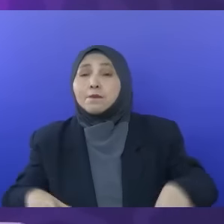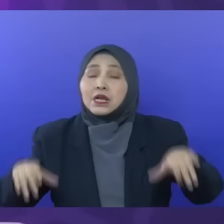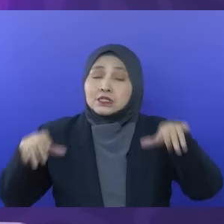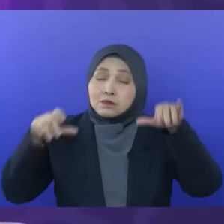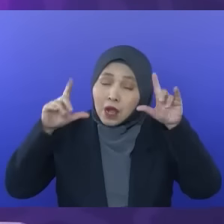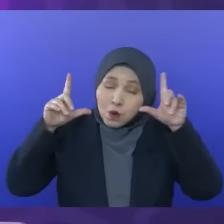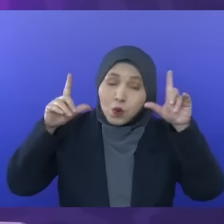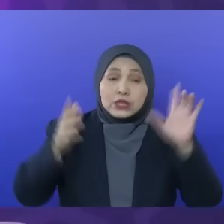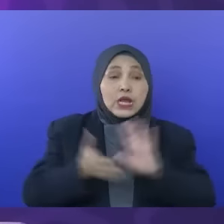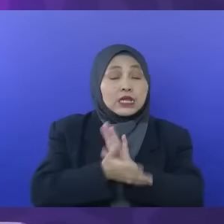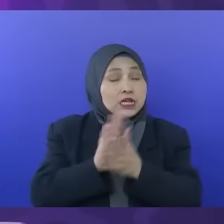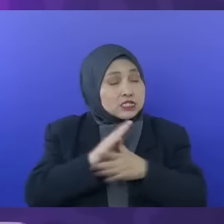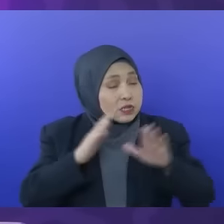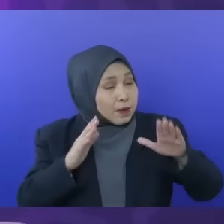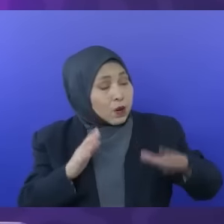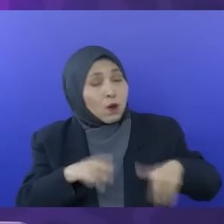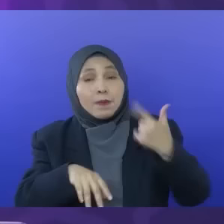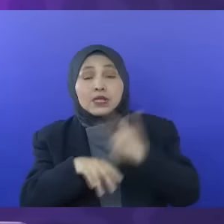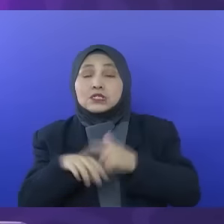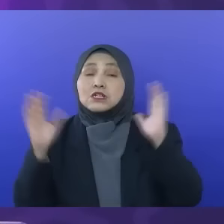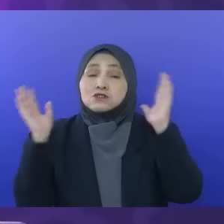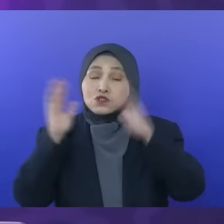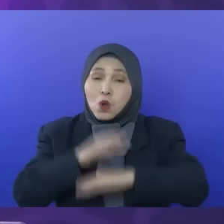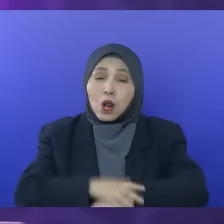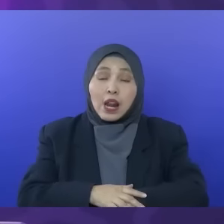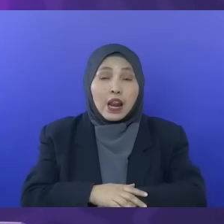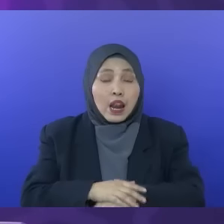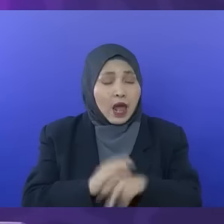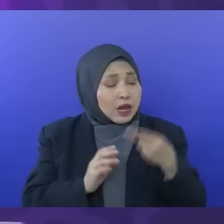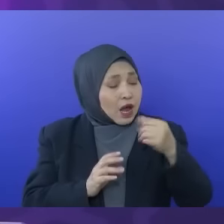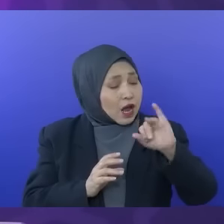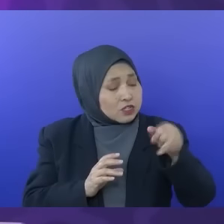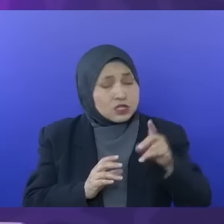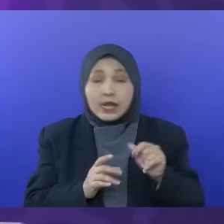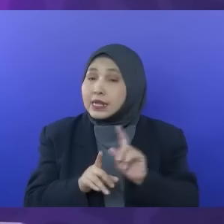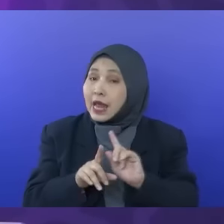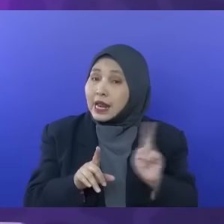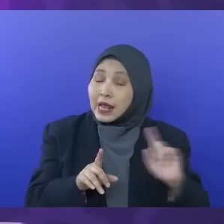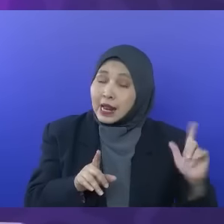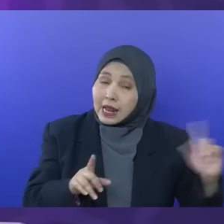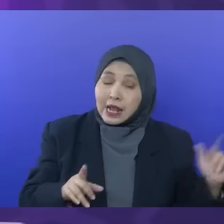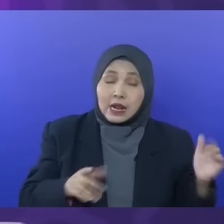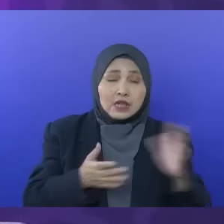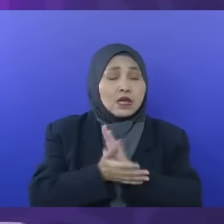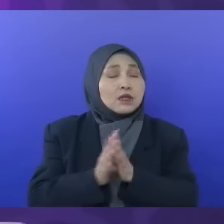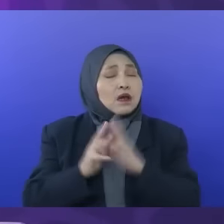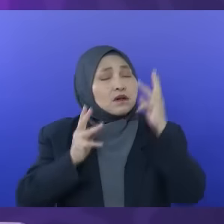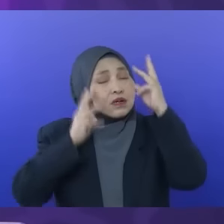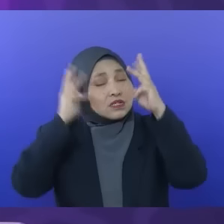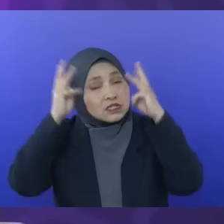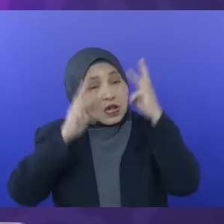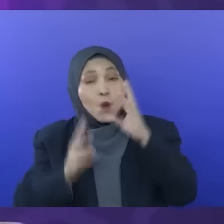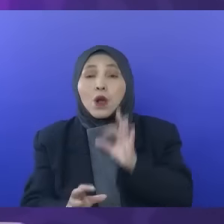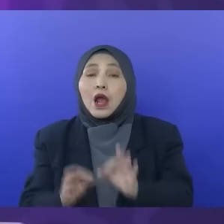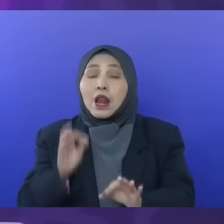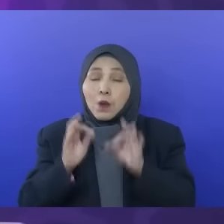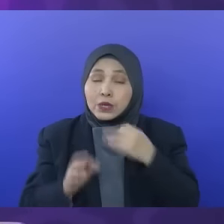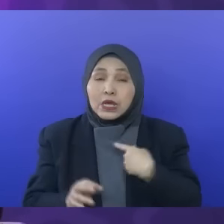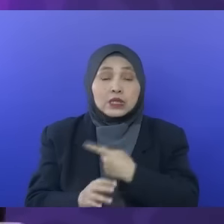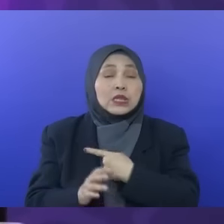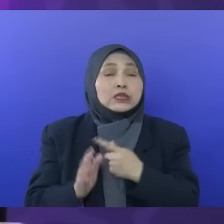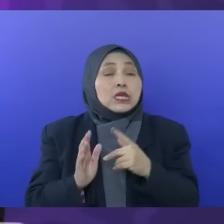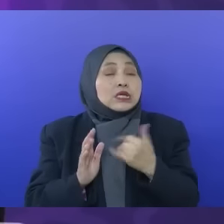kan sebelum masuk salat masuk salat hajat baca dan sebagainya jadi bimbang-bimbang kalau-kalau kita